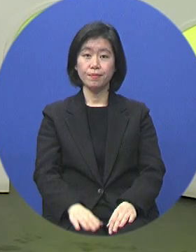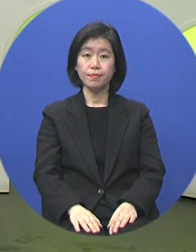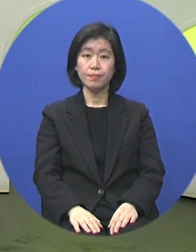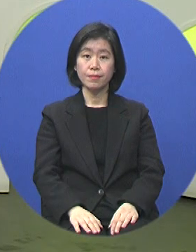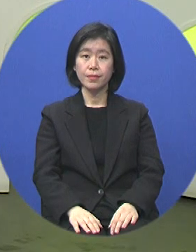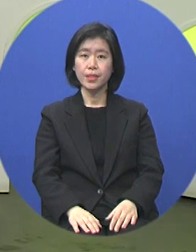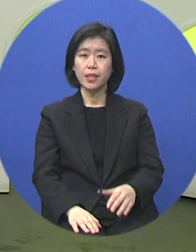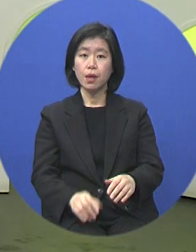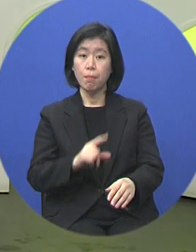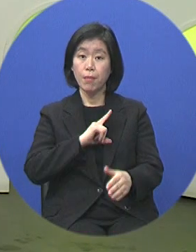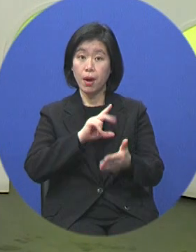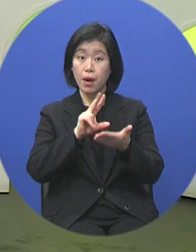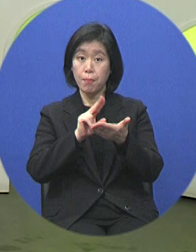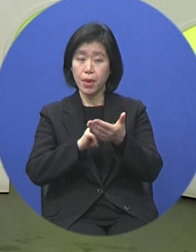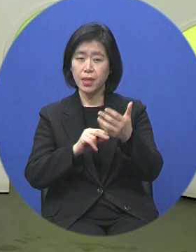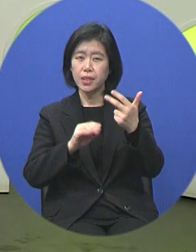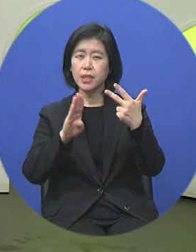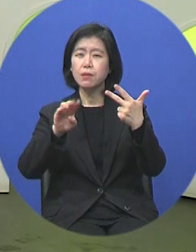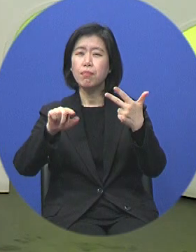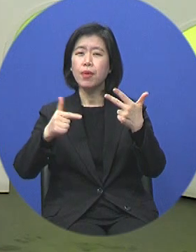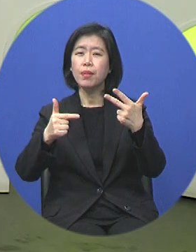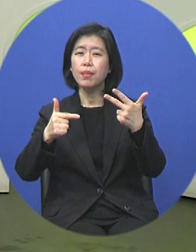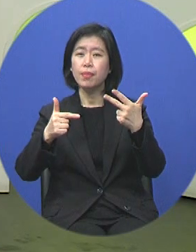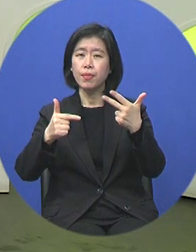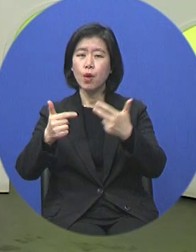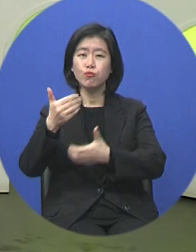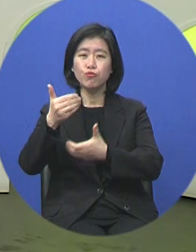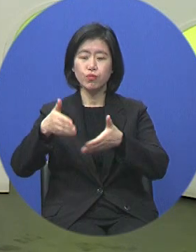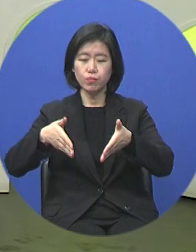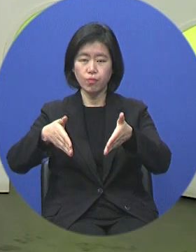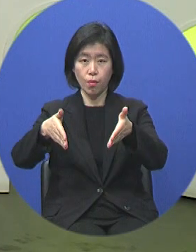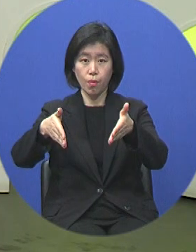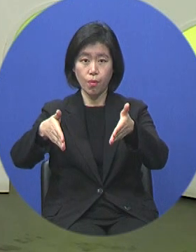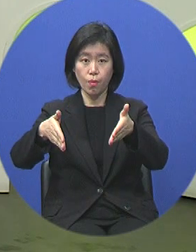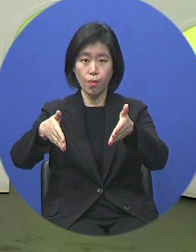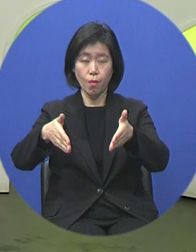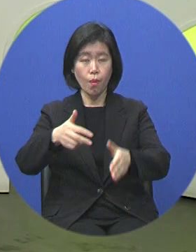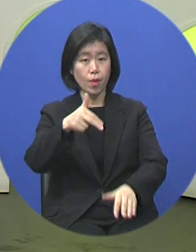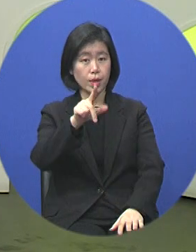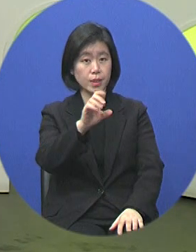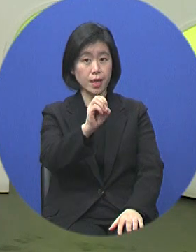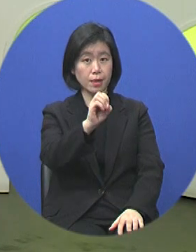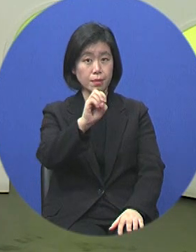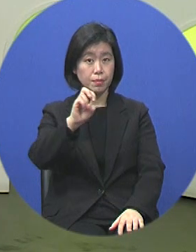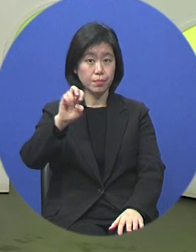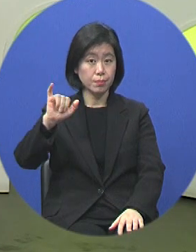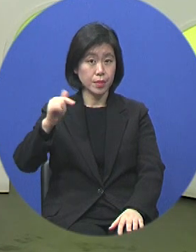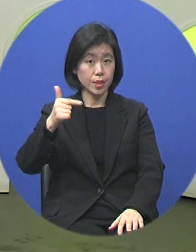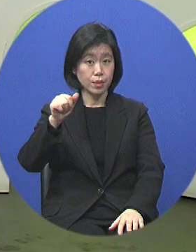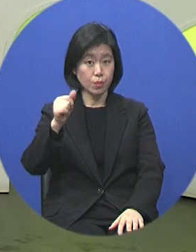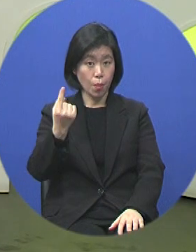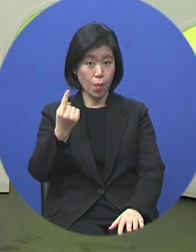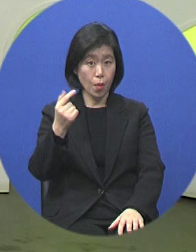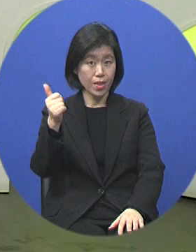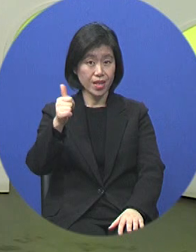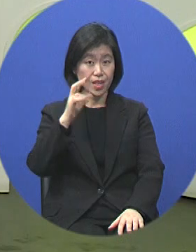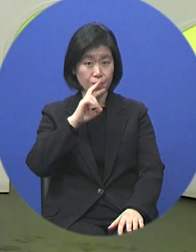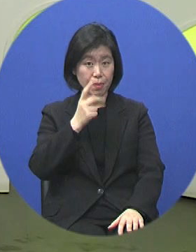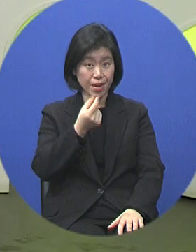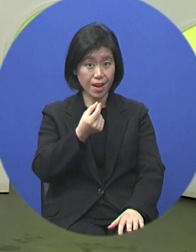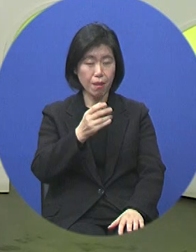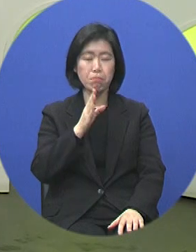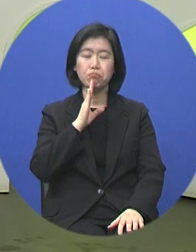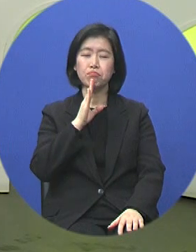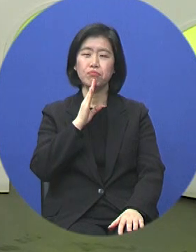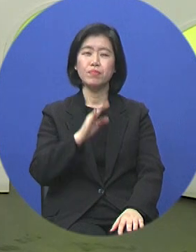칠번국도. 칠번국도? 칠번국도. 장민호 씨의 칠번국도? 네네. 아. 아니, 장민호 씨.